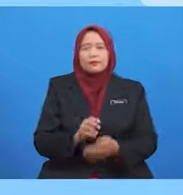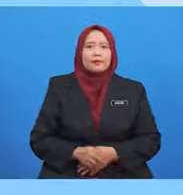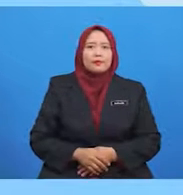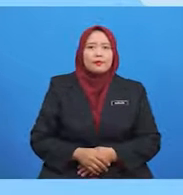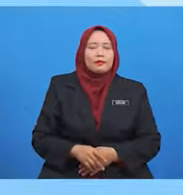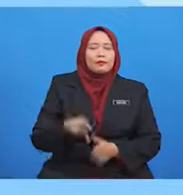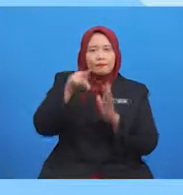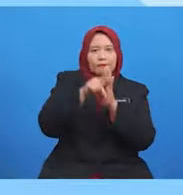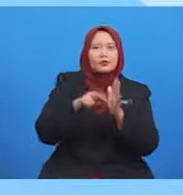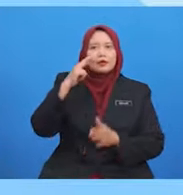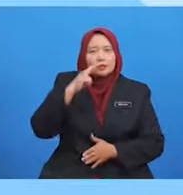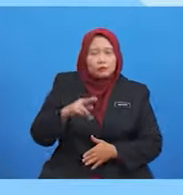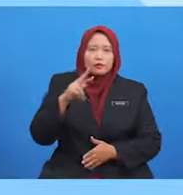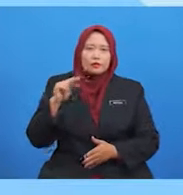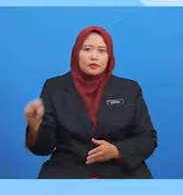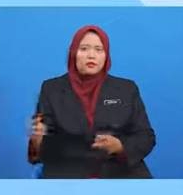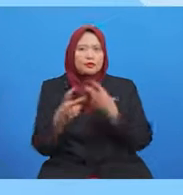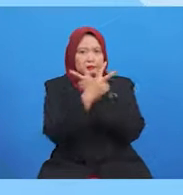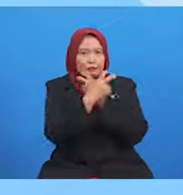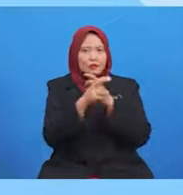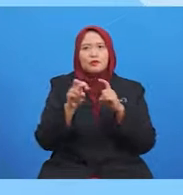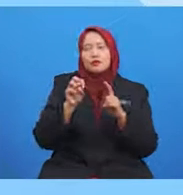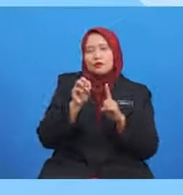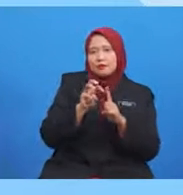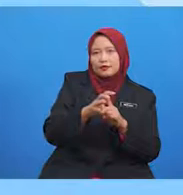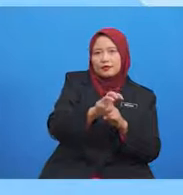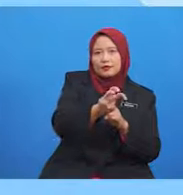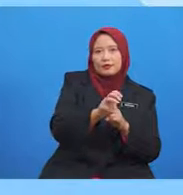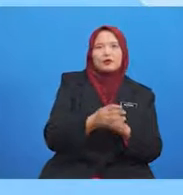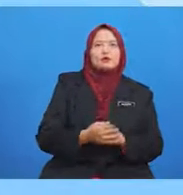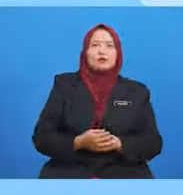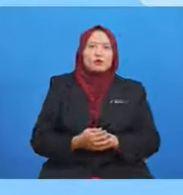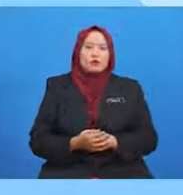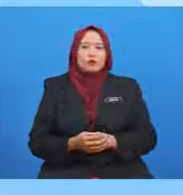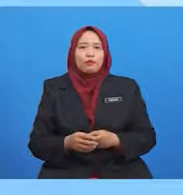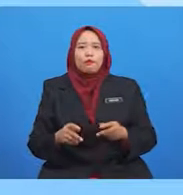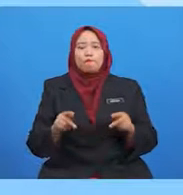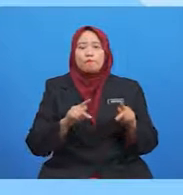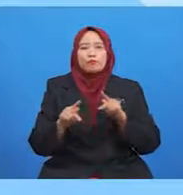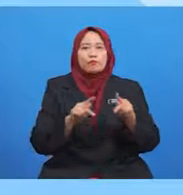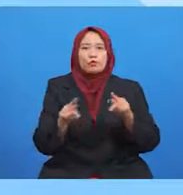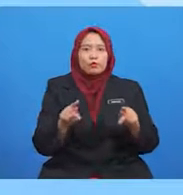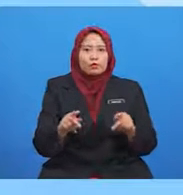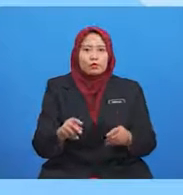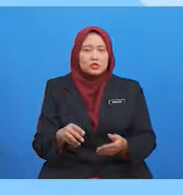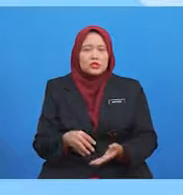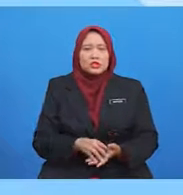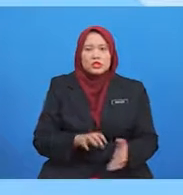Perebutan radioaktif ialah satu proses serawak dan spontan, iaitu nukleus yang tidak